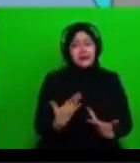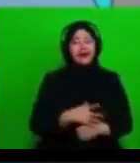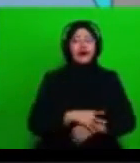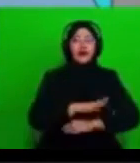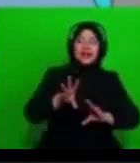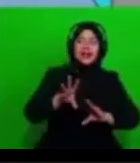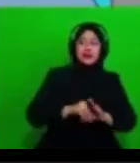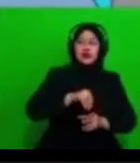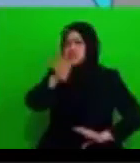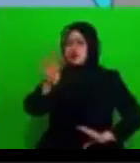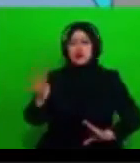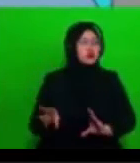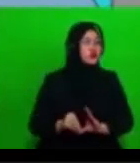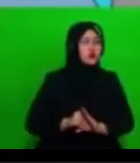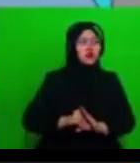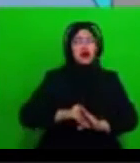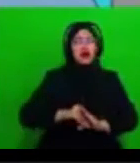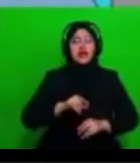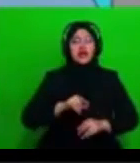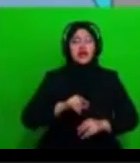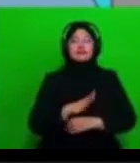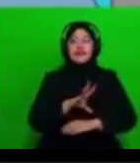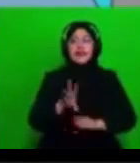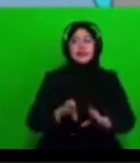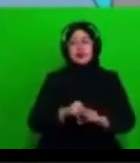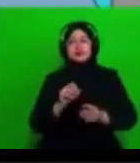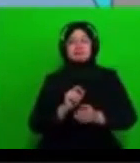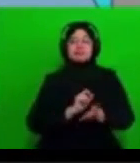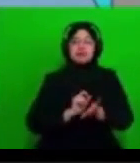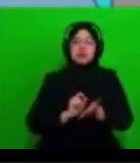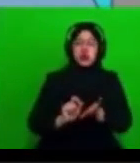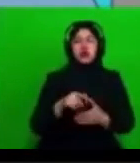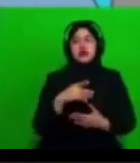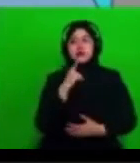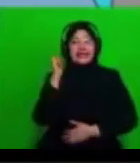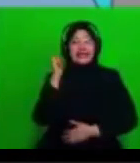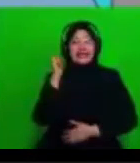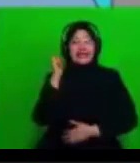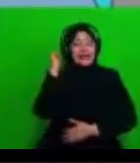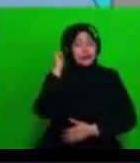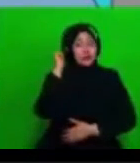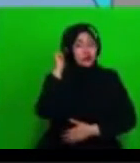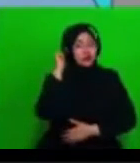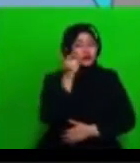keterlibatan semua unsur atau semua pihak pemangku kepentingan, termasuk di dalamnya adalah ibu-ibu